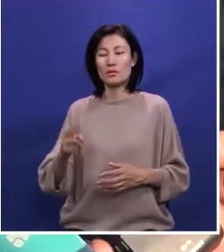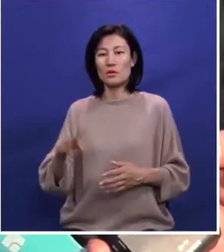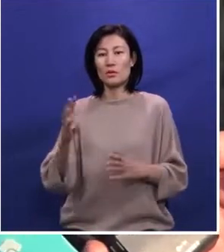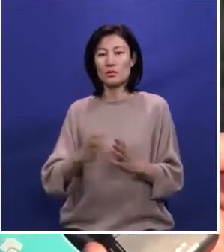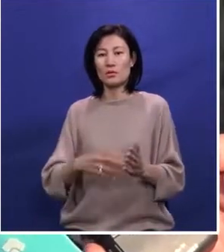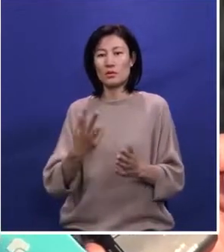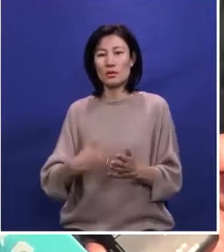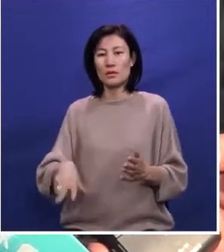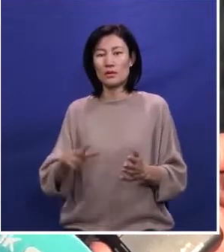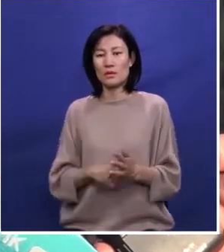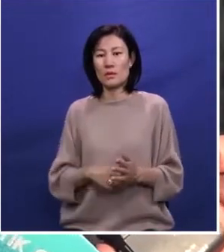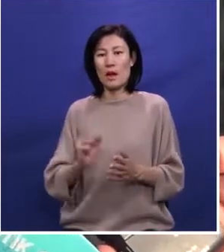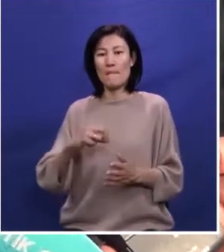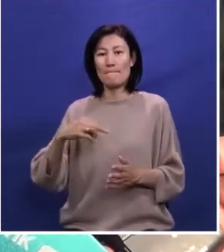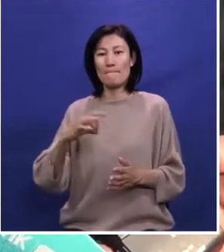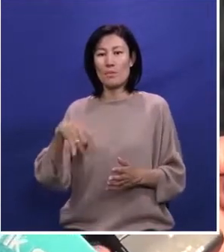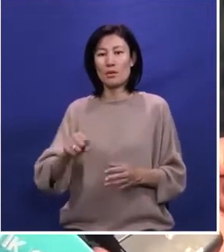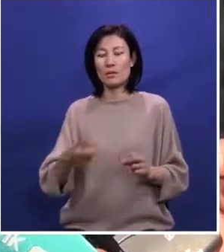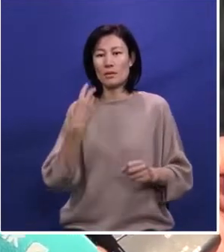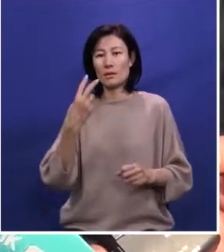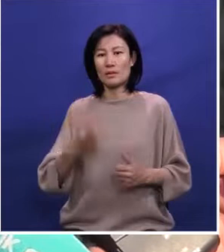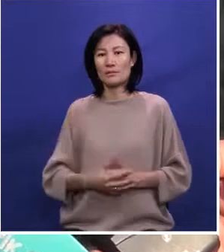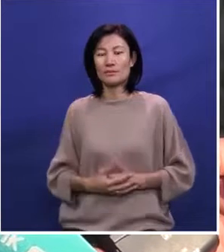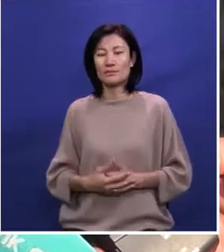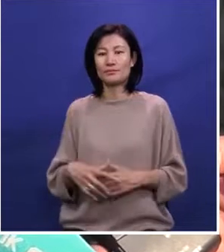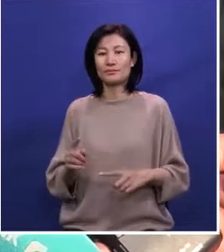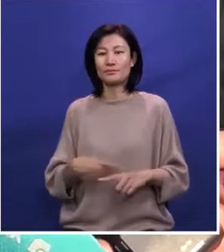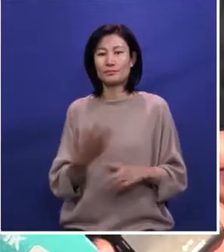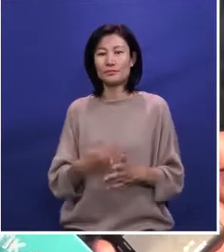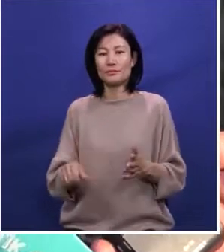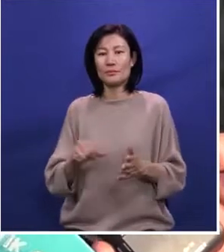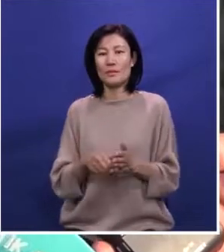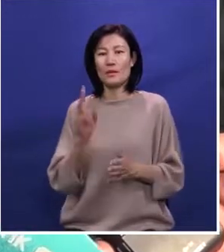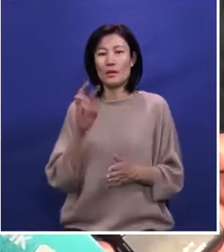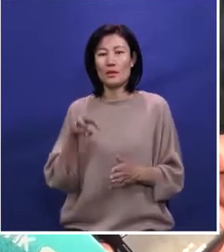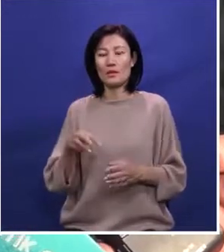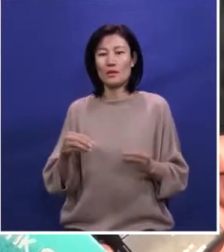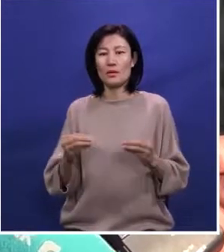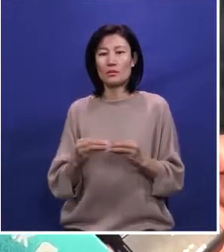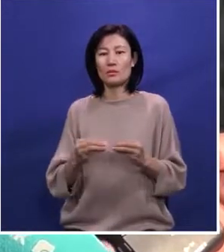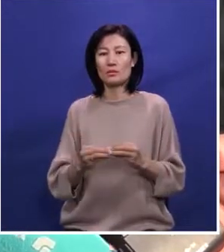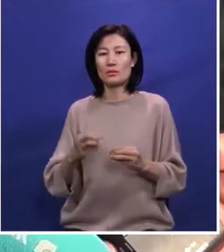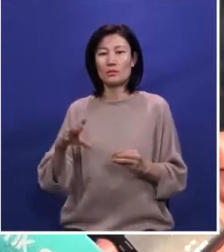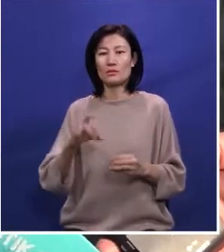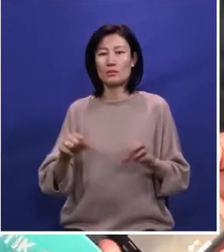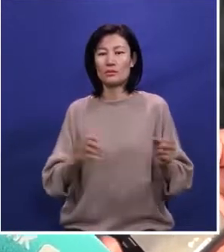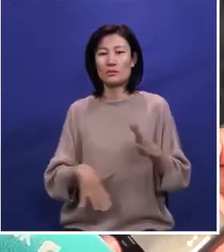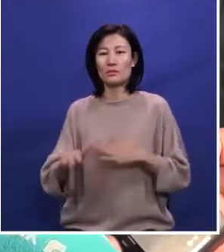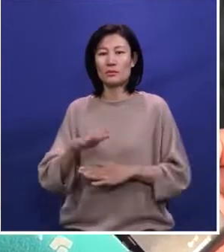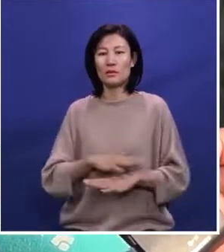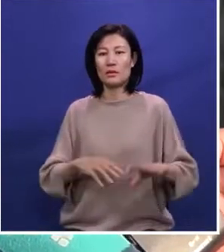958 опора железобетоны қарастырылған, және де 56 километр сип 10 трансформатор. Жалпы